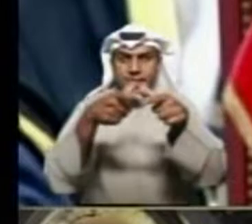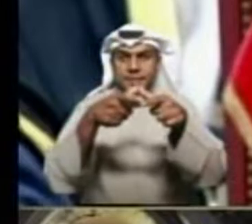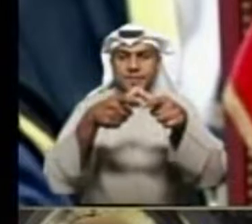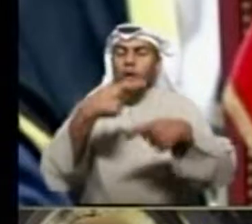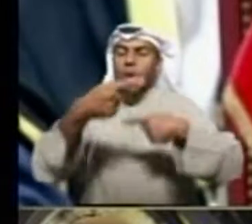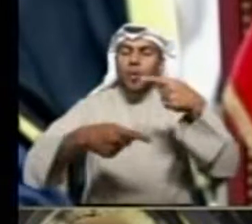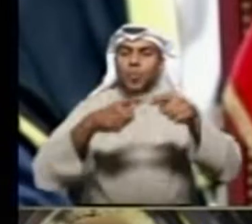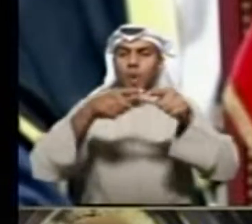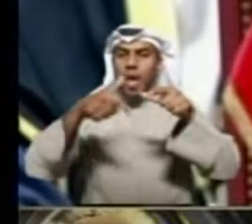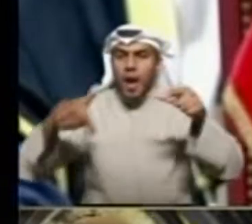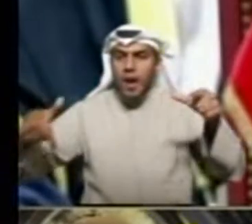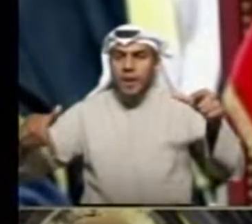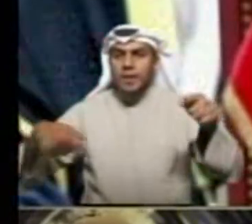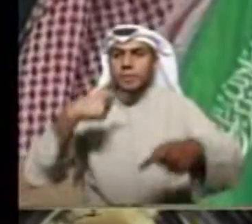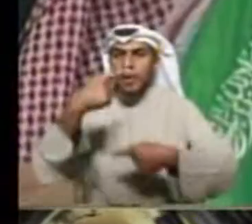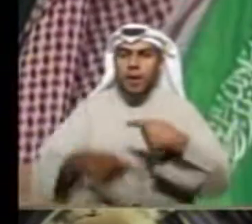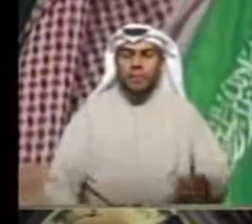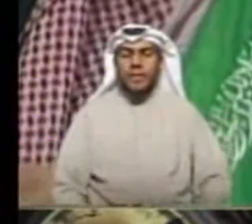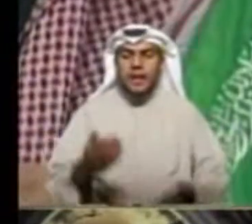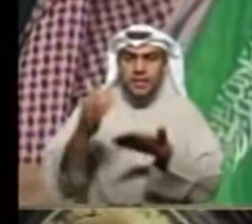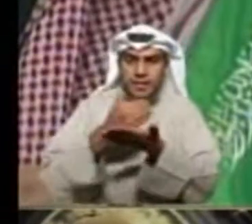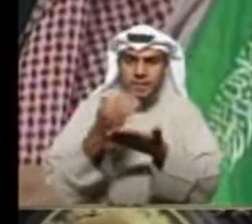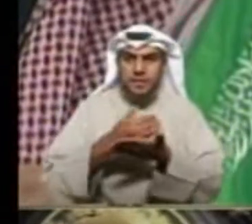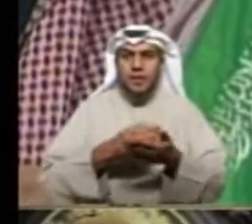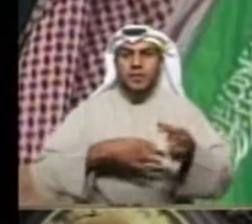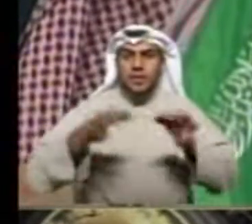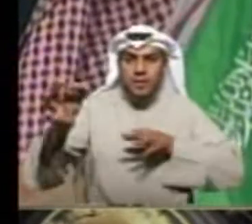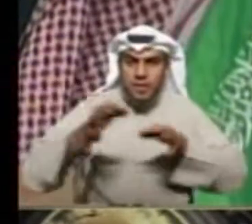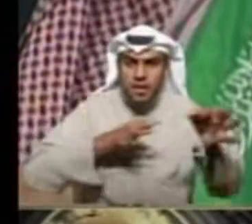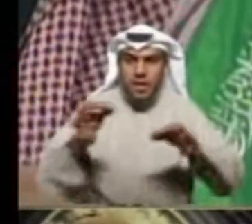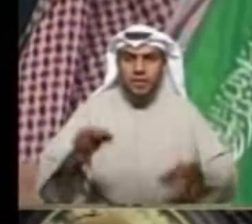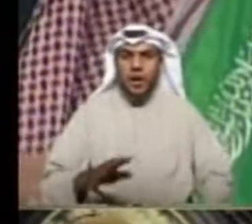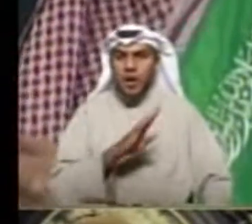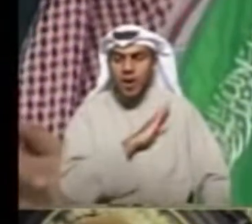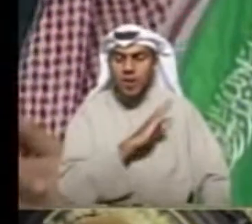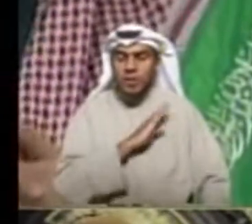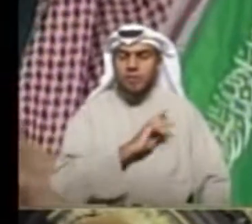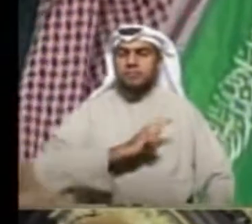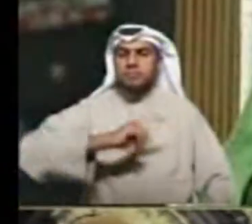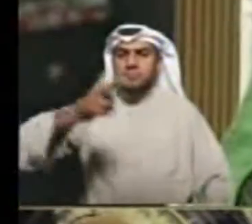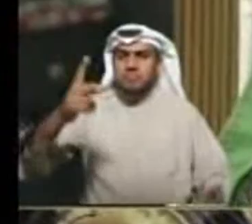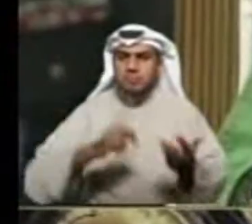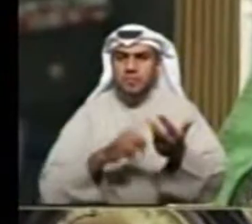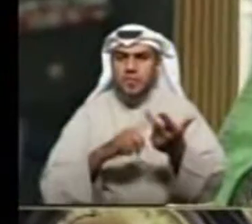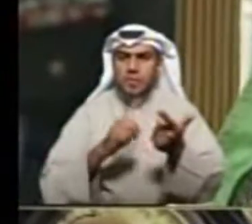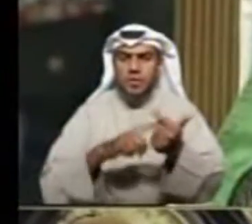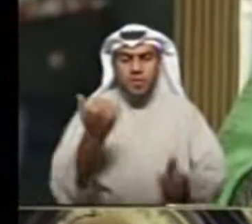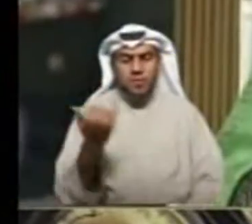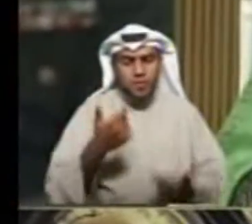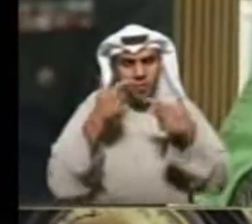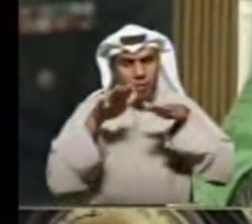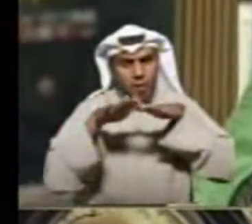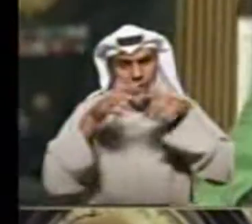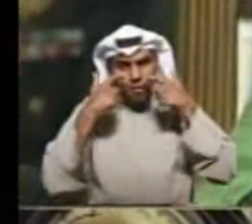الاقتصادية والسياسية والعسكرية ومواجهة التحديات الإقليمية والدولية وضمان الأمن والسلم